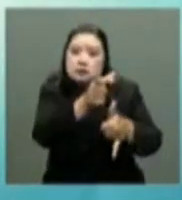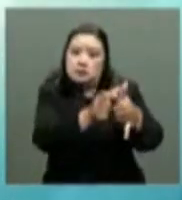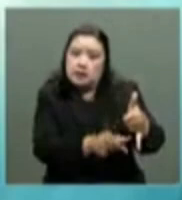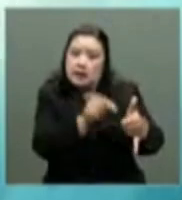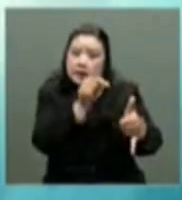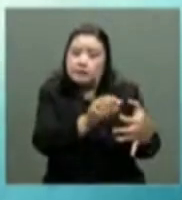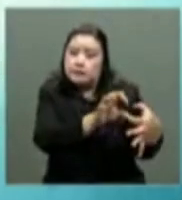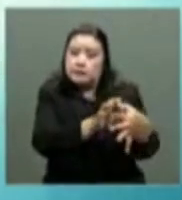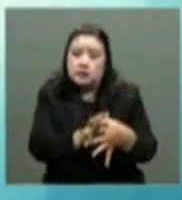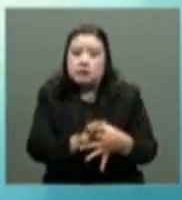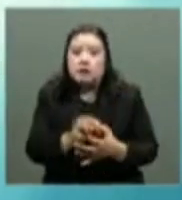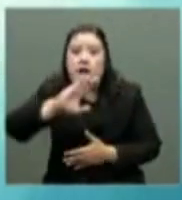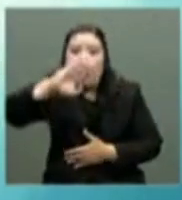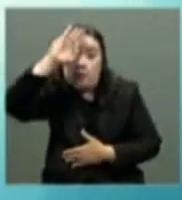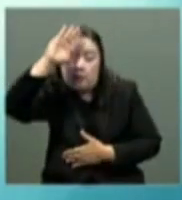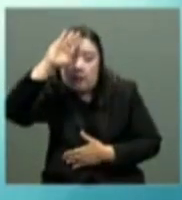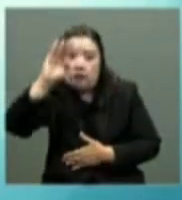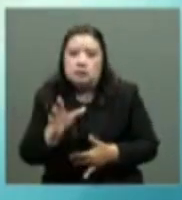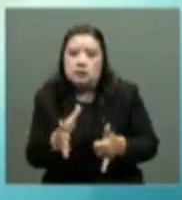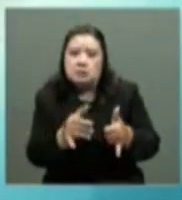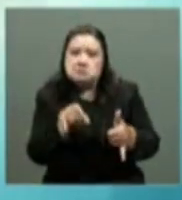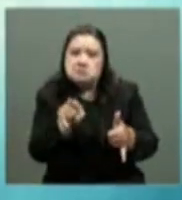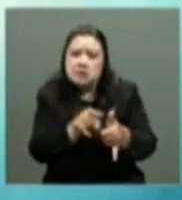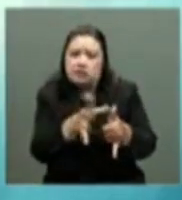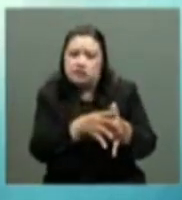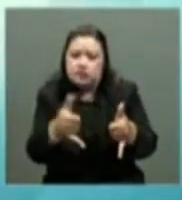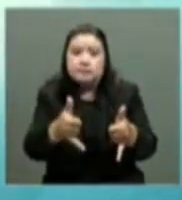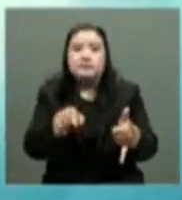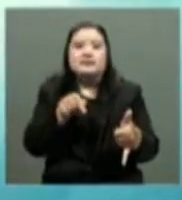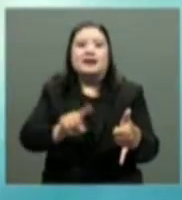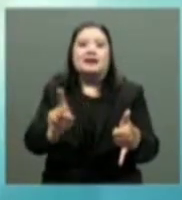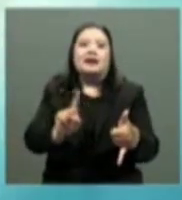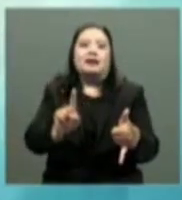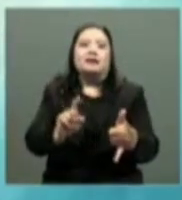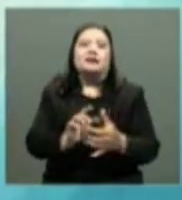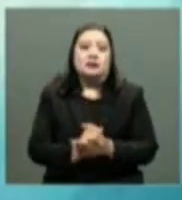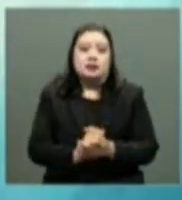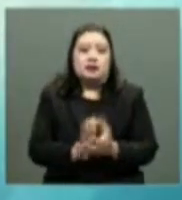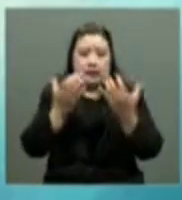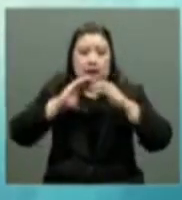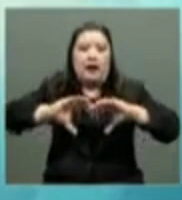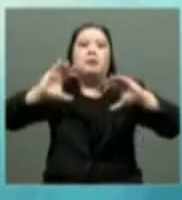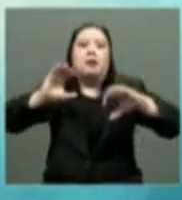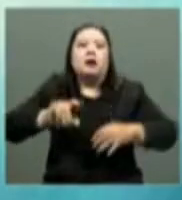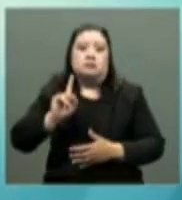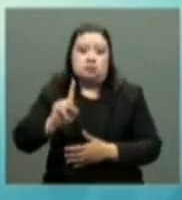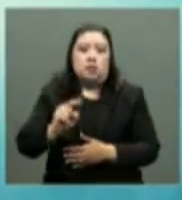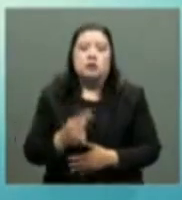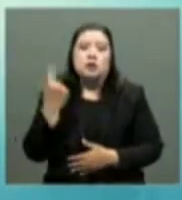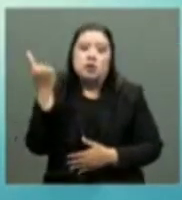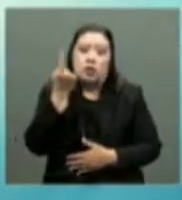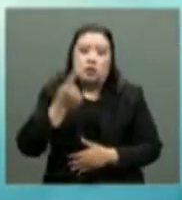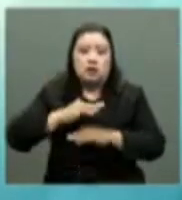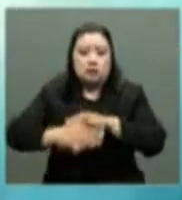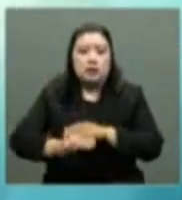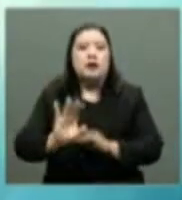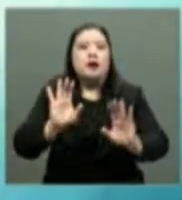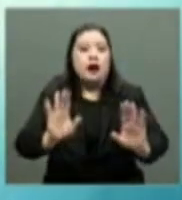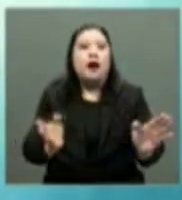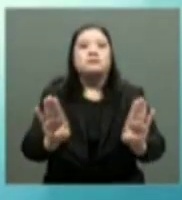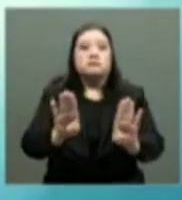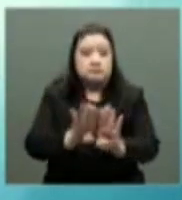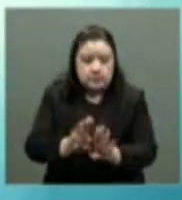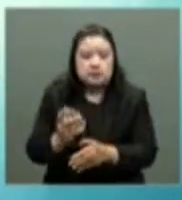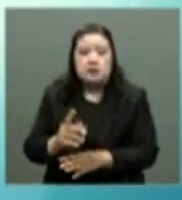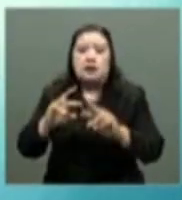นกับตัวโรคมันมีความสัมพันธ์กันอย่างไรนะครับทางการก็ต้องสั่งปิดห้างปิดหาดปิดอะไรทั้งหลายนะครับมาสู่ระยะสุดท้